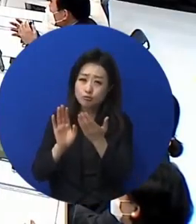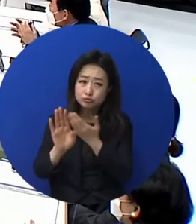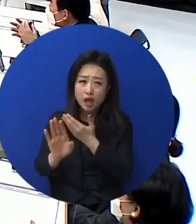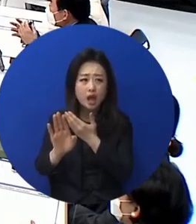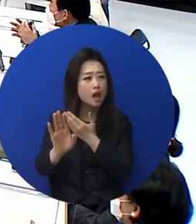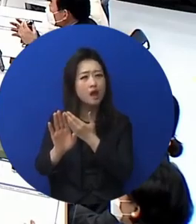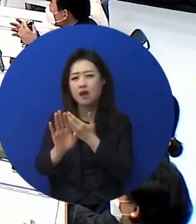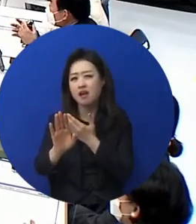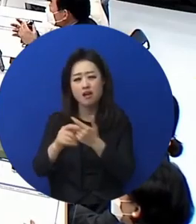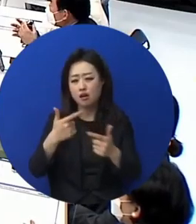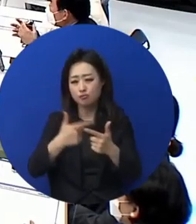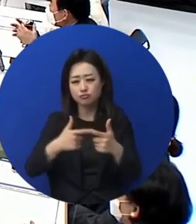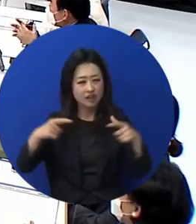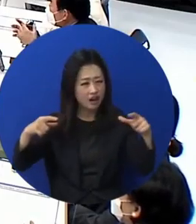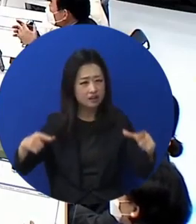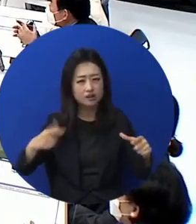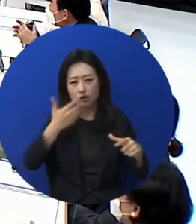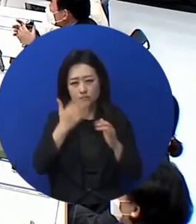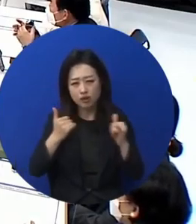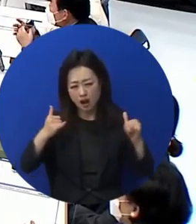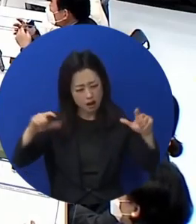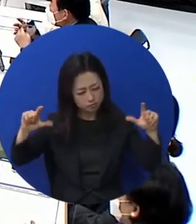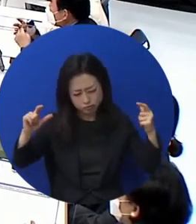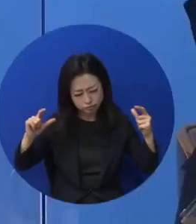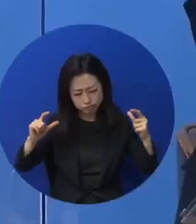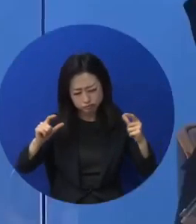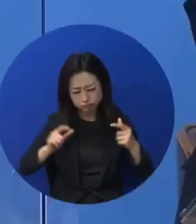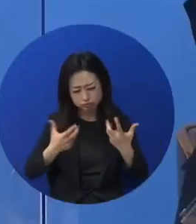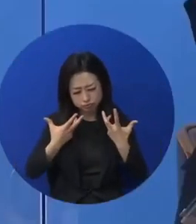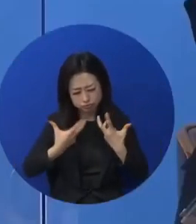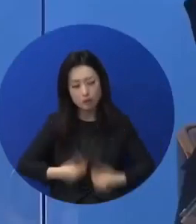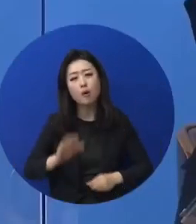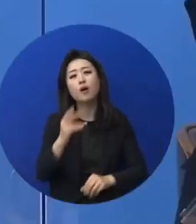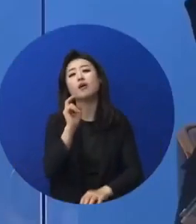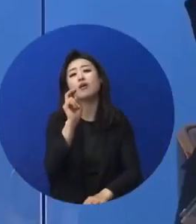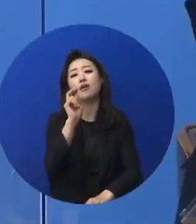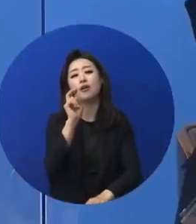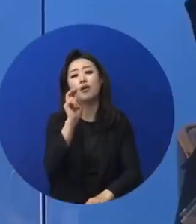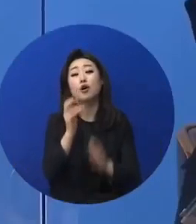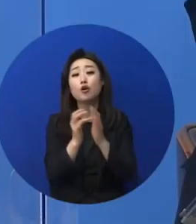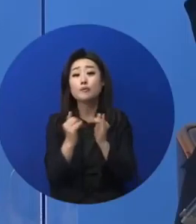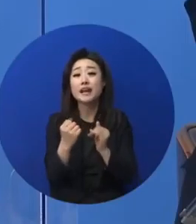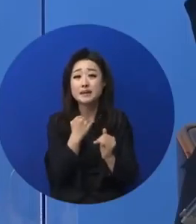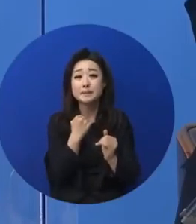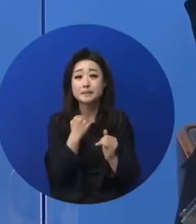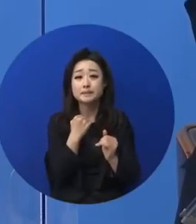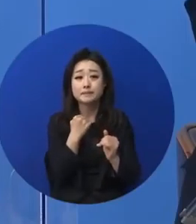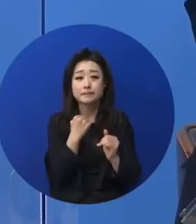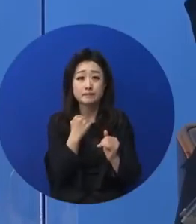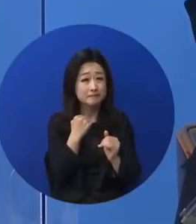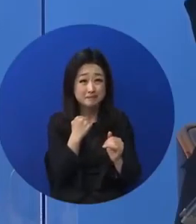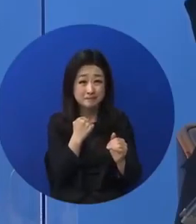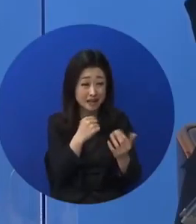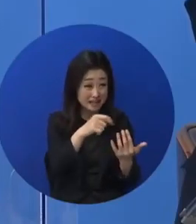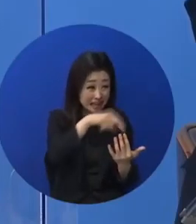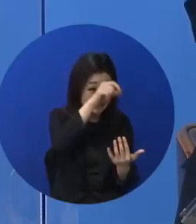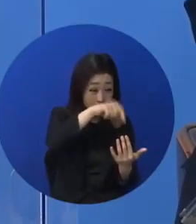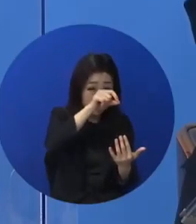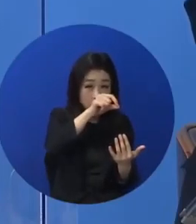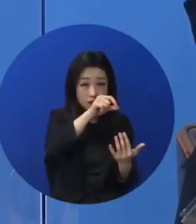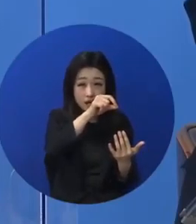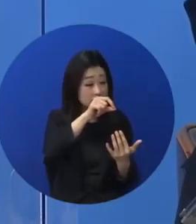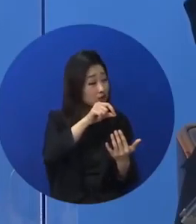해도 백약이 무효인 그런 절망의 도시가 될 것입니다. 국민의힘이 절대 부산 살려낼 수가 없습니다.